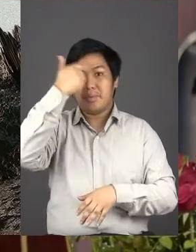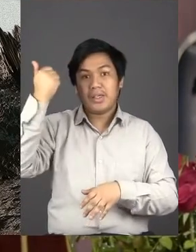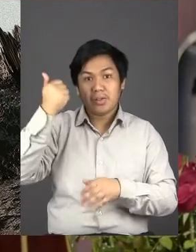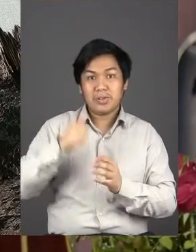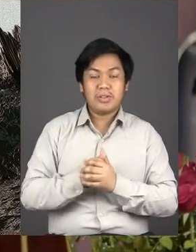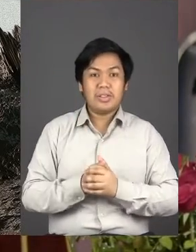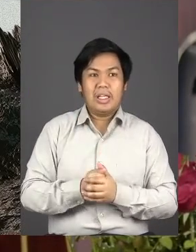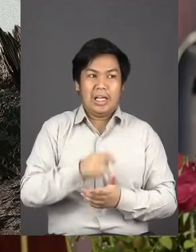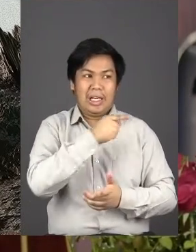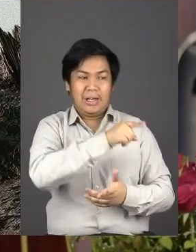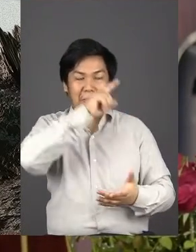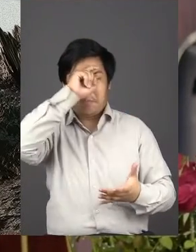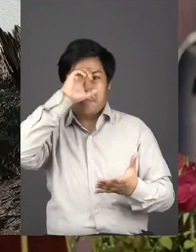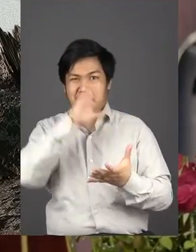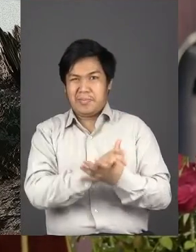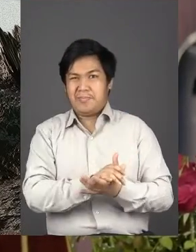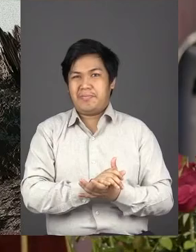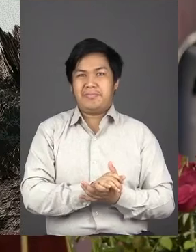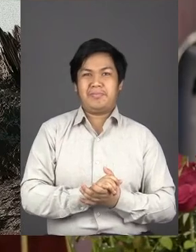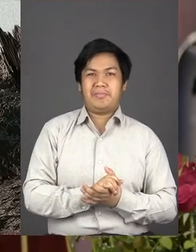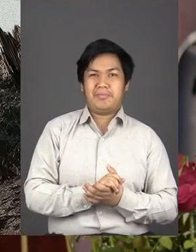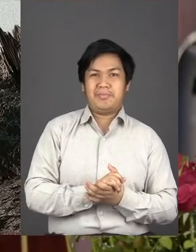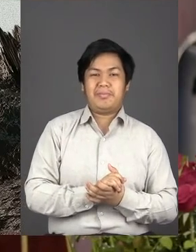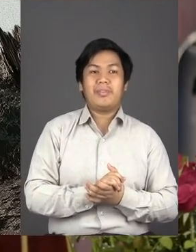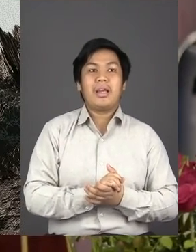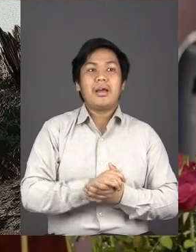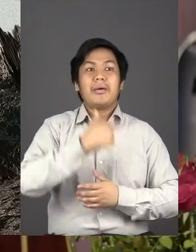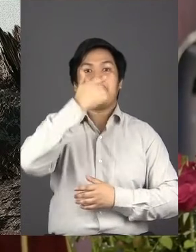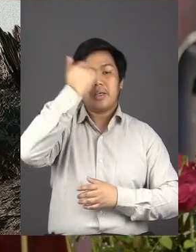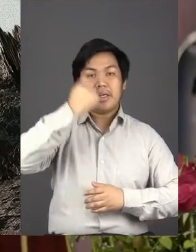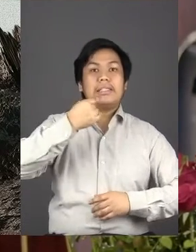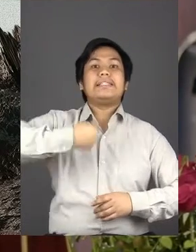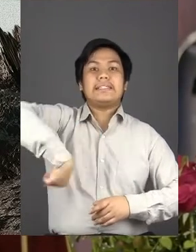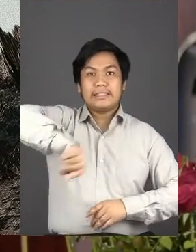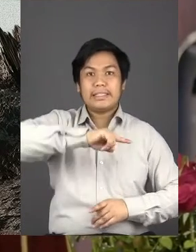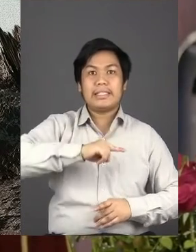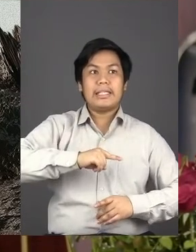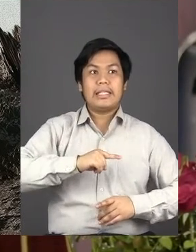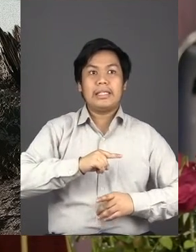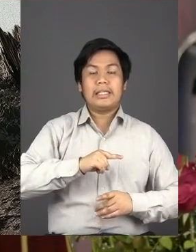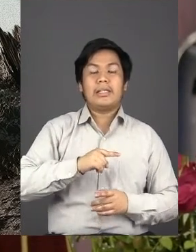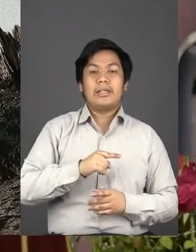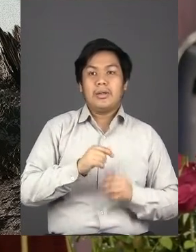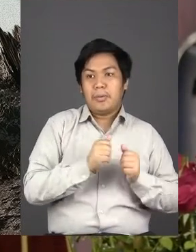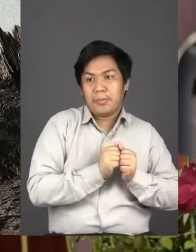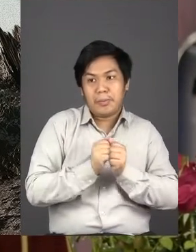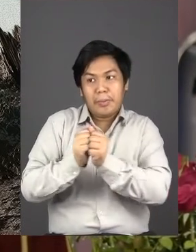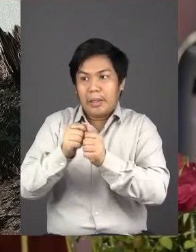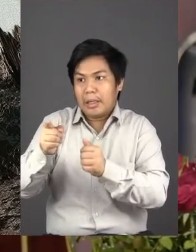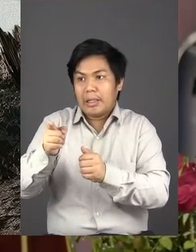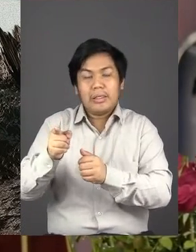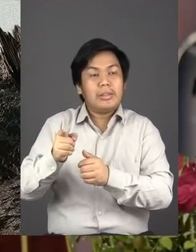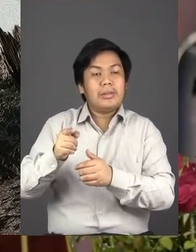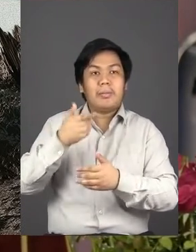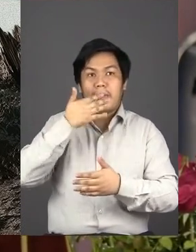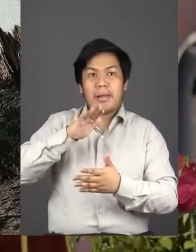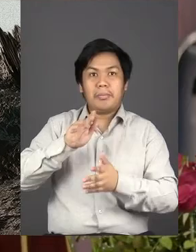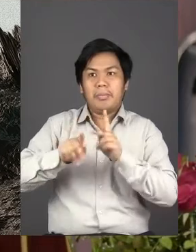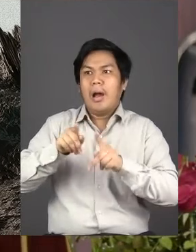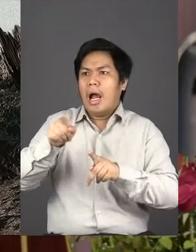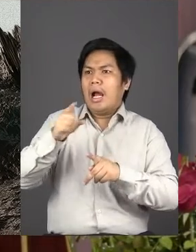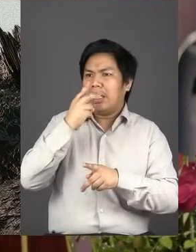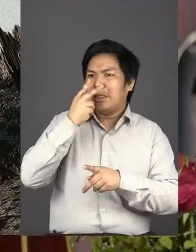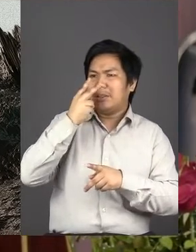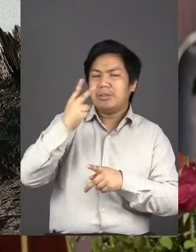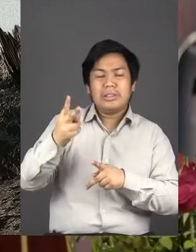naman, Christian yan. Sapagkat kapag tayo na sa piling nila, nakikita nila ang liwanag ng Diyos sa ating buhay at yun